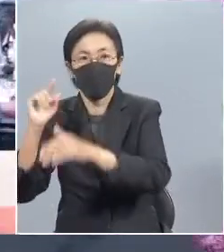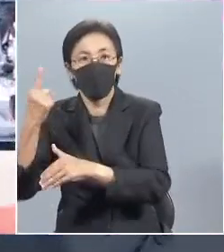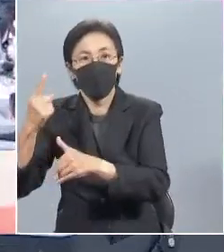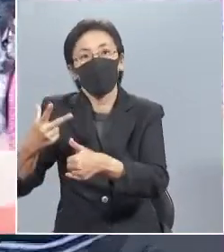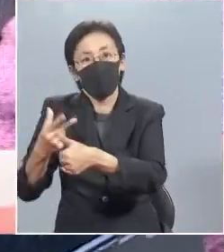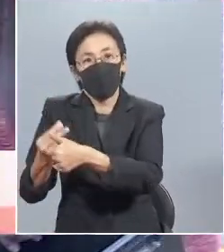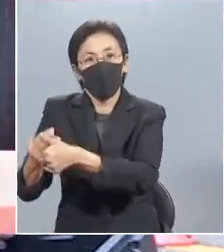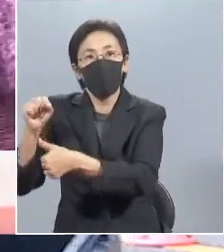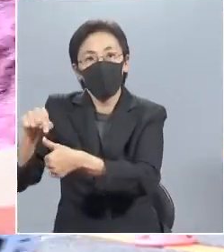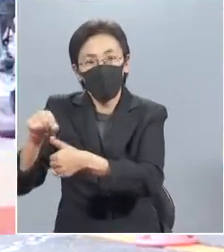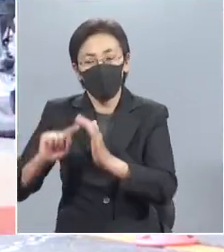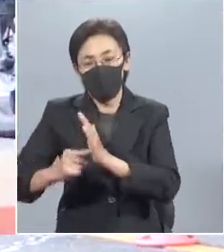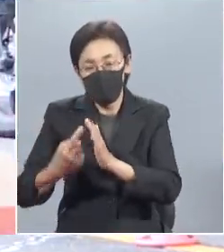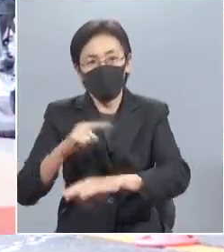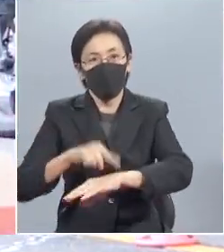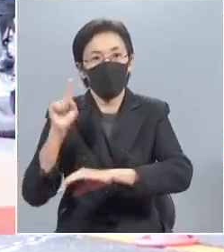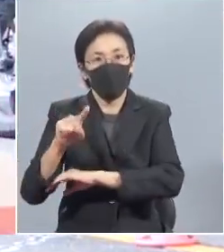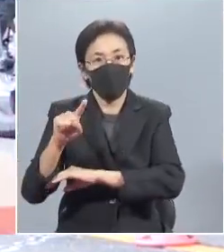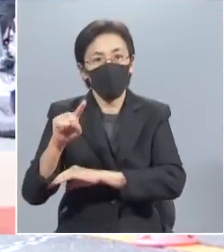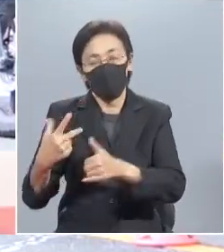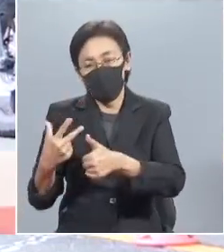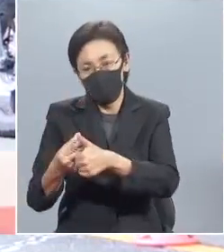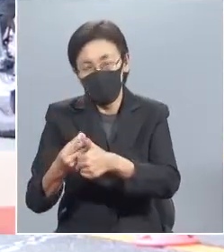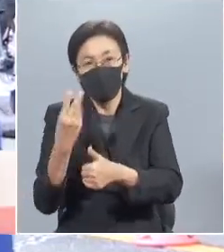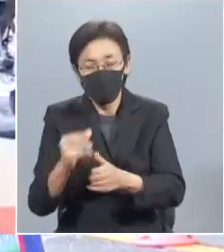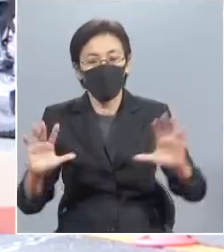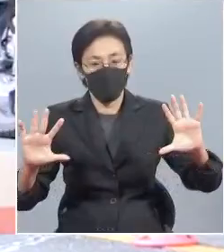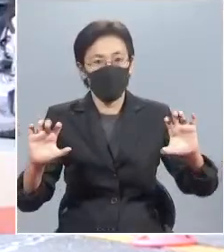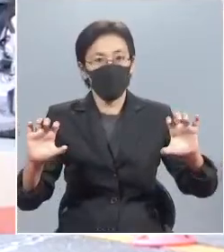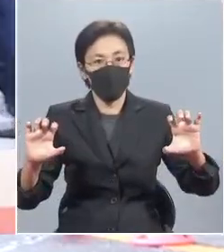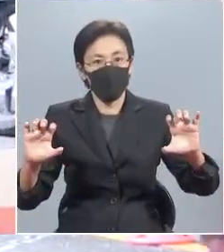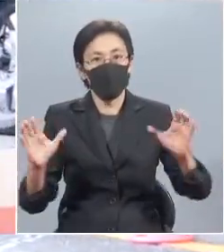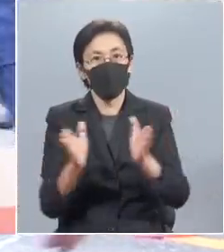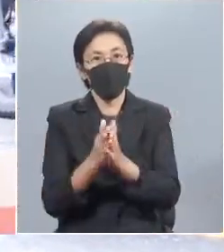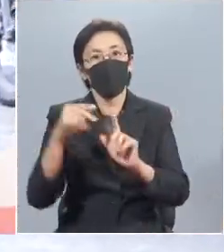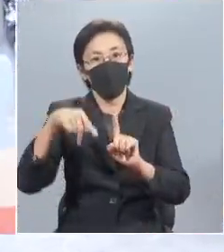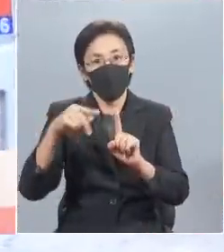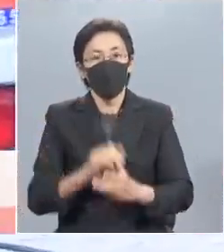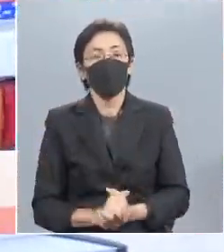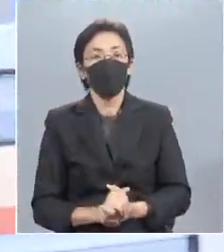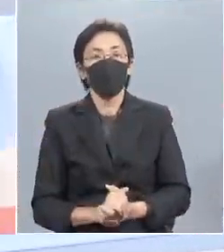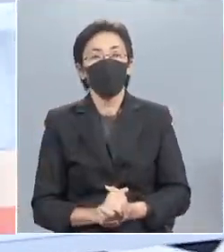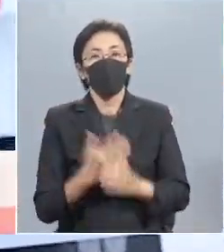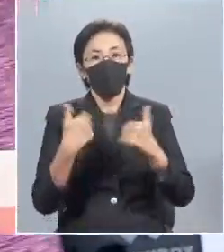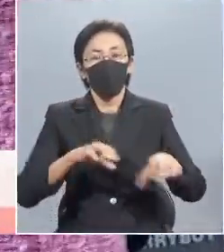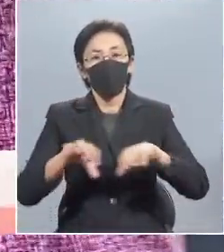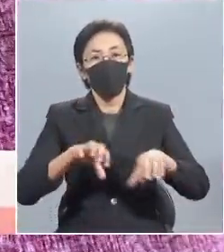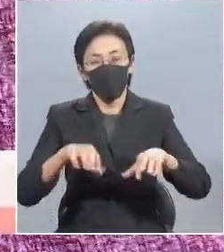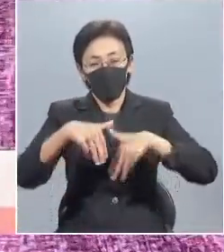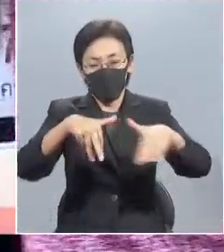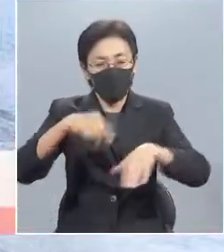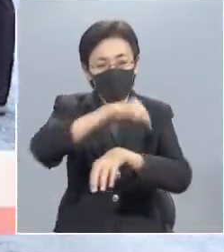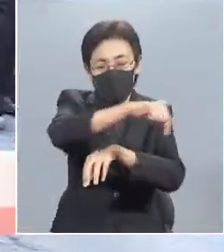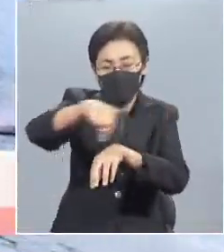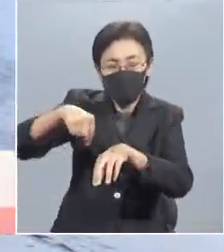โดยจะมีการเริ่มชินในช่วงบ่ายโมงวันนี้ครับจุดละ 500คนหลังจากนั้นก็จะมีการจัดสรรนะครับให้ประชาชนในพื้น